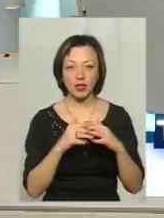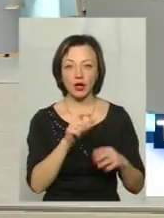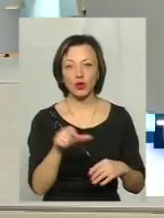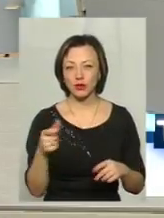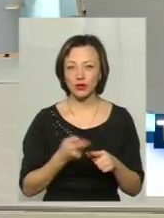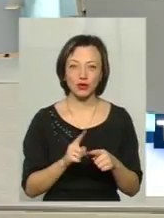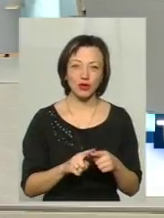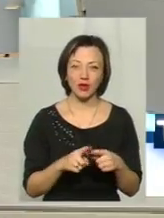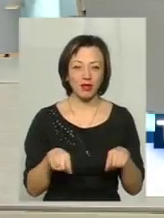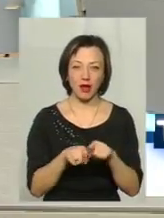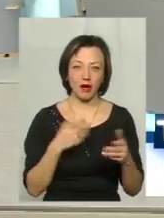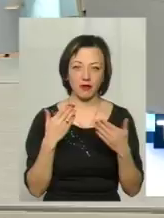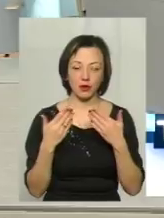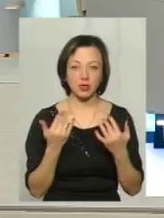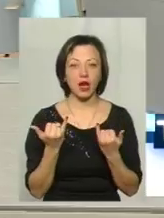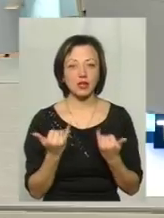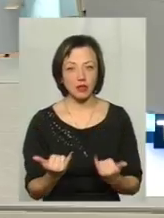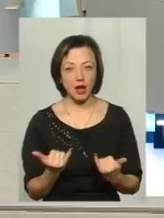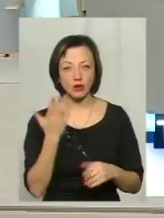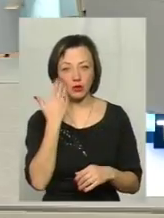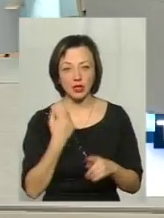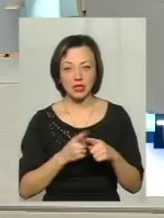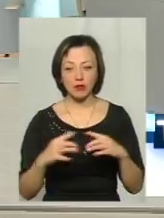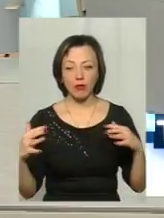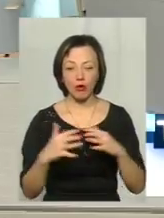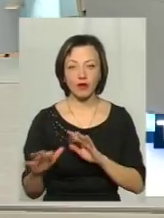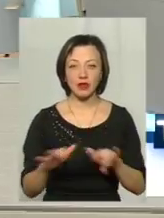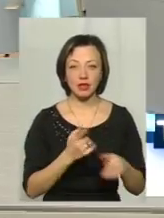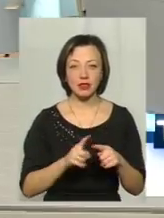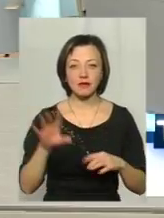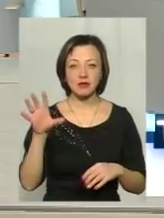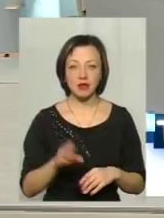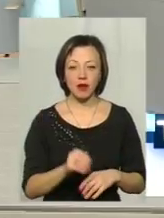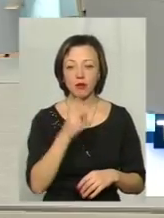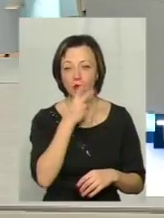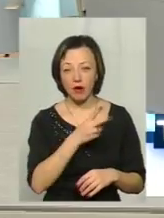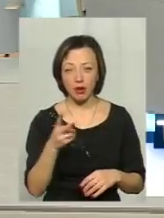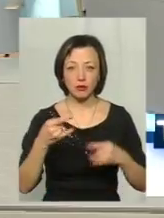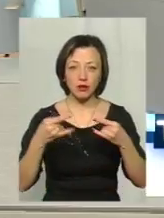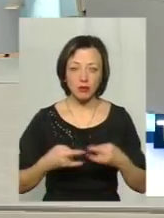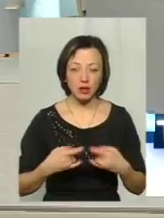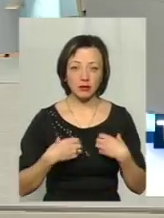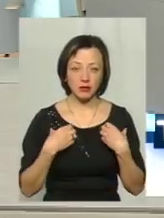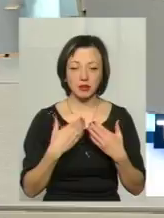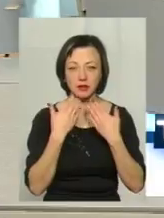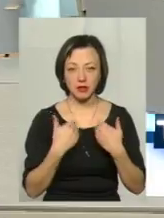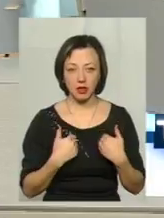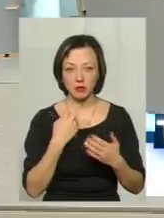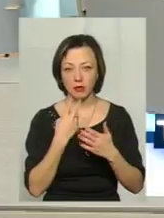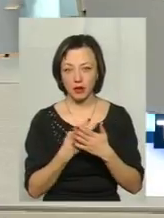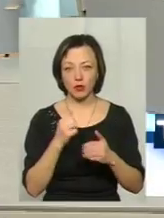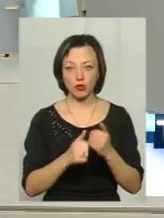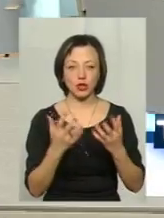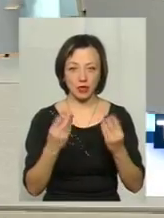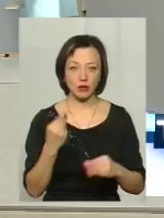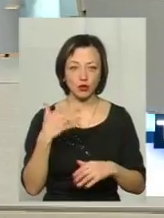до цього якось не так відносились. А зараз, от коли ці бойові дії, це все люди бачать по телебаченню, звертаються. Ну, так, да, ми бачимо кожен день